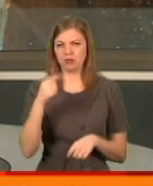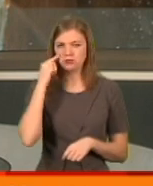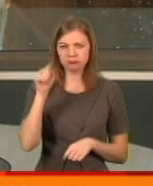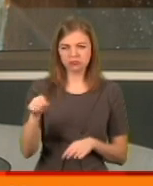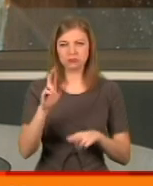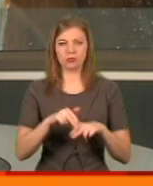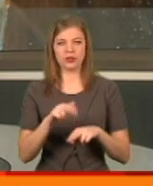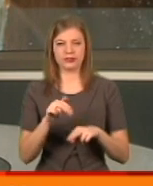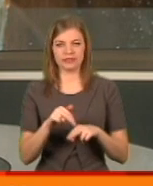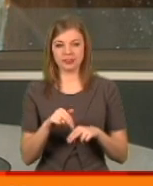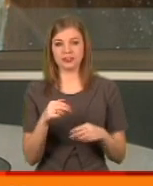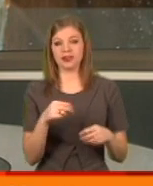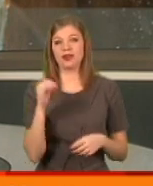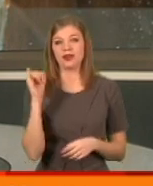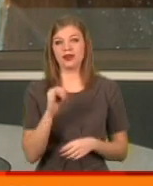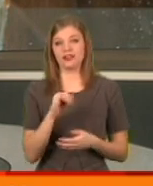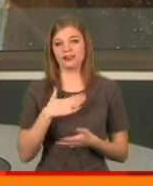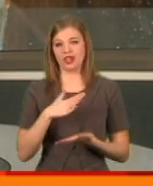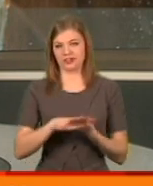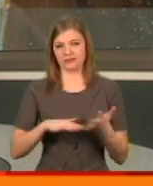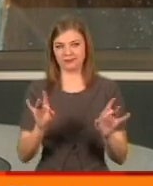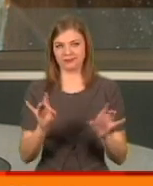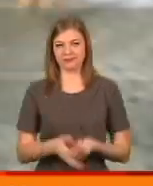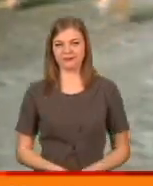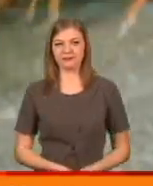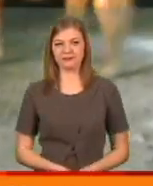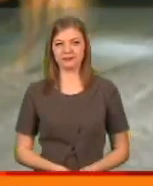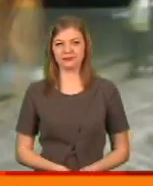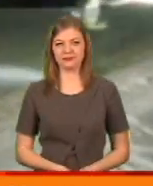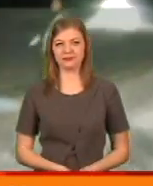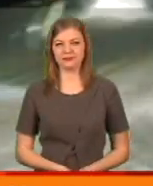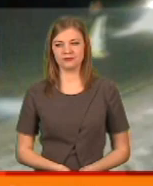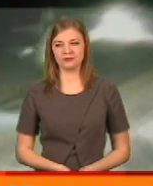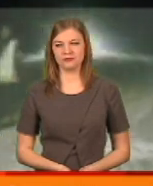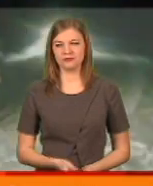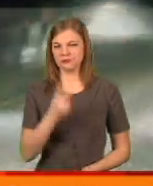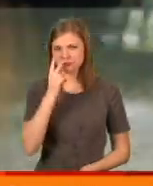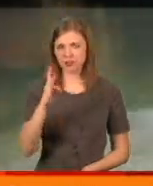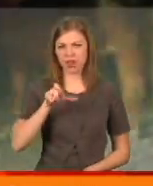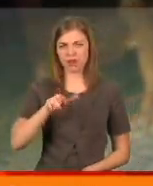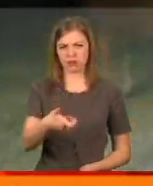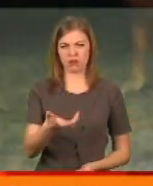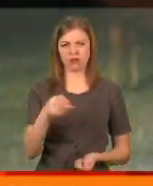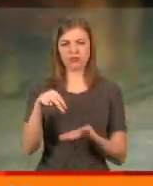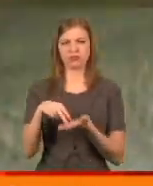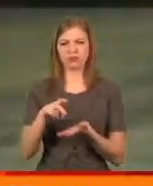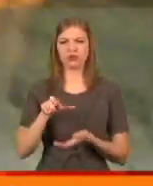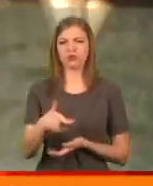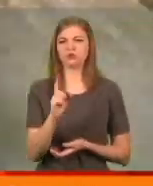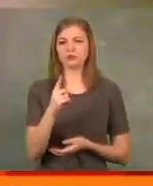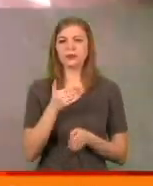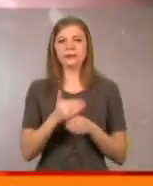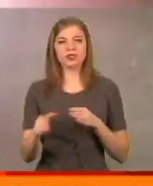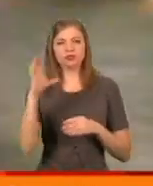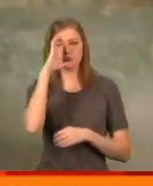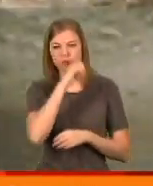увагу поліцейський патруль. Юлія Лерш, детальніше. Що з ним робити? Та от на дорозі, ми їдемо на дорозі. Пізньої